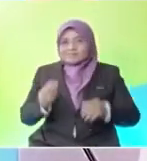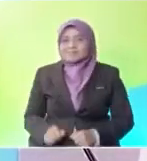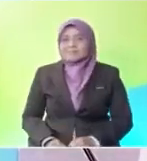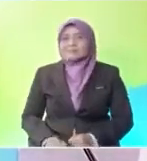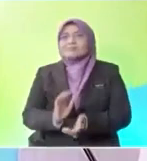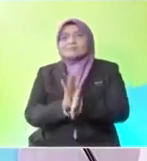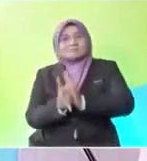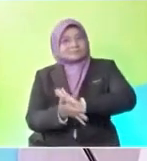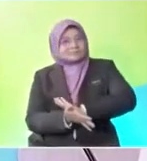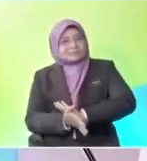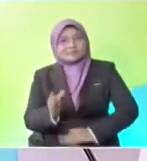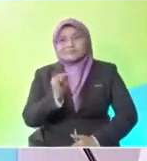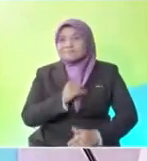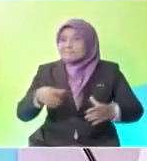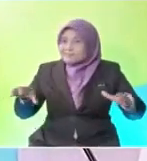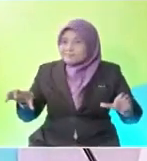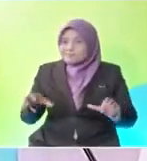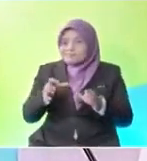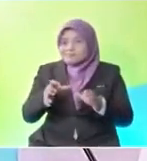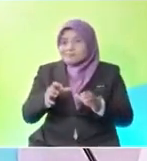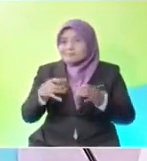automatic Haning Show